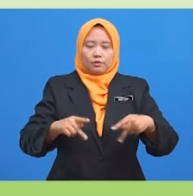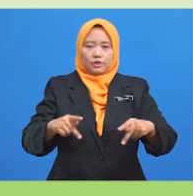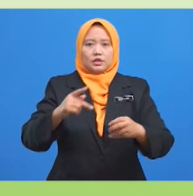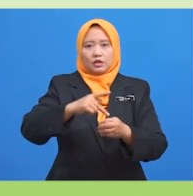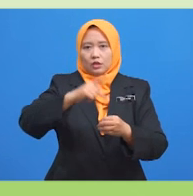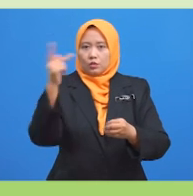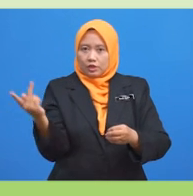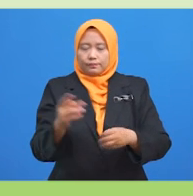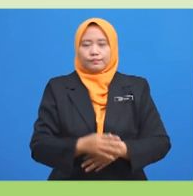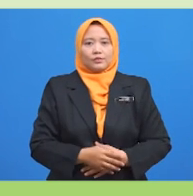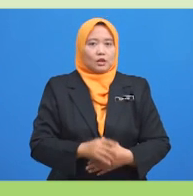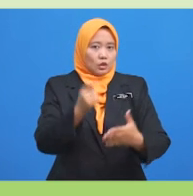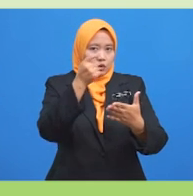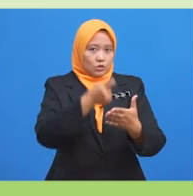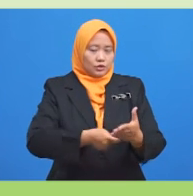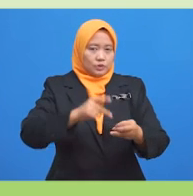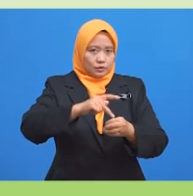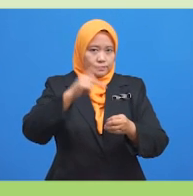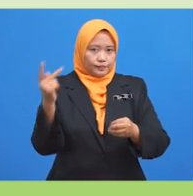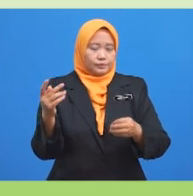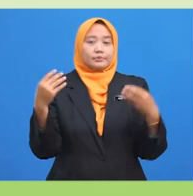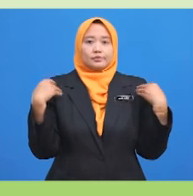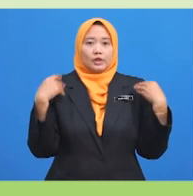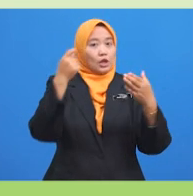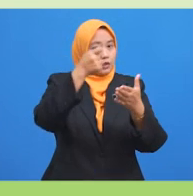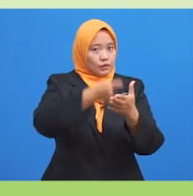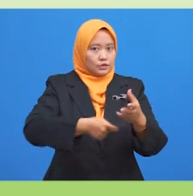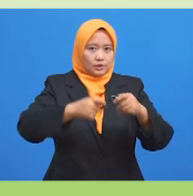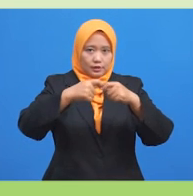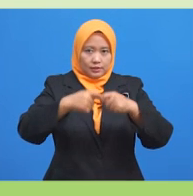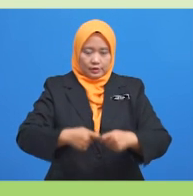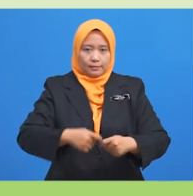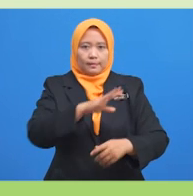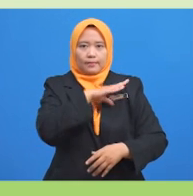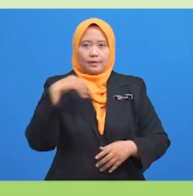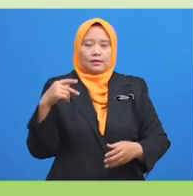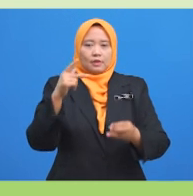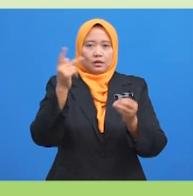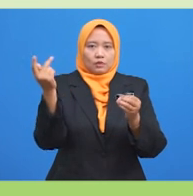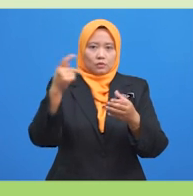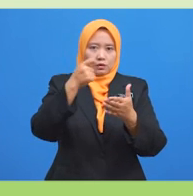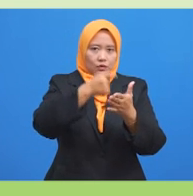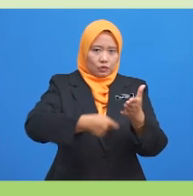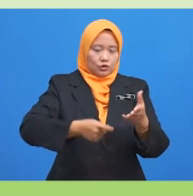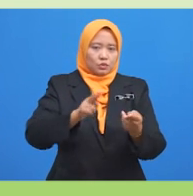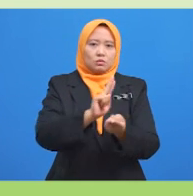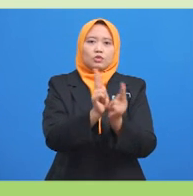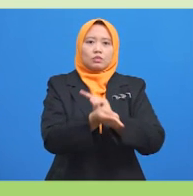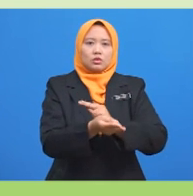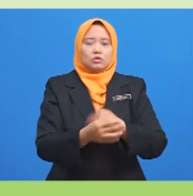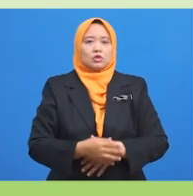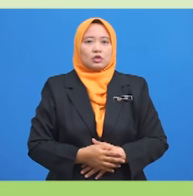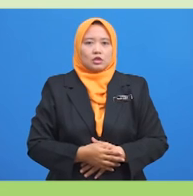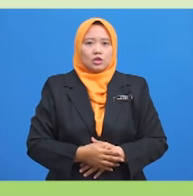Kos pengeluaran terdiri daripada kos tetap dan kos berubah. Kos tetap ialah